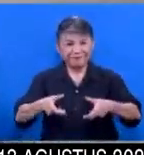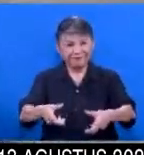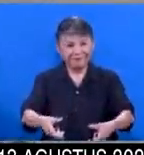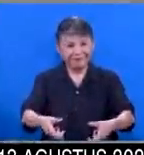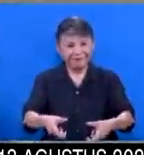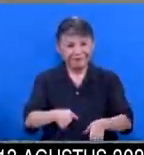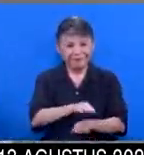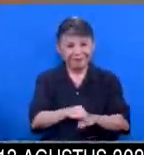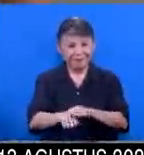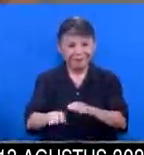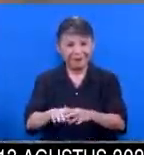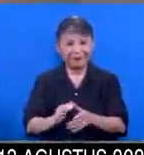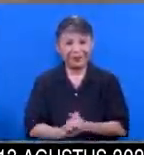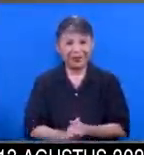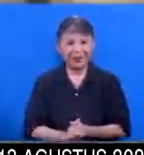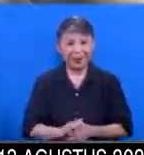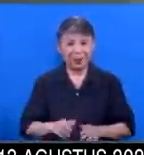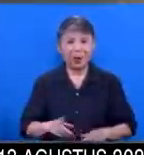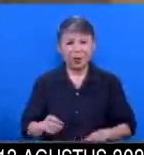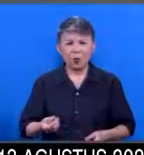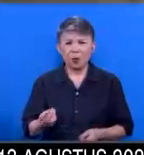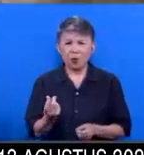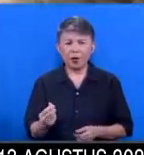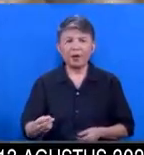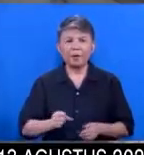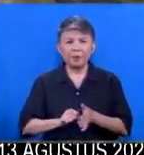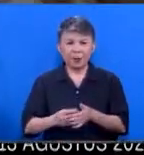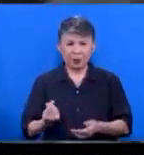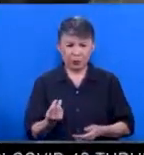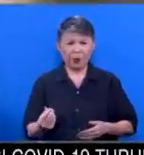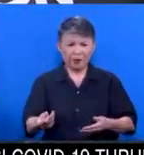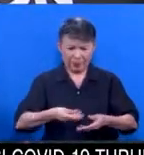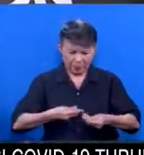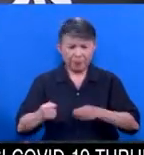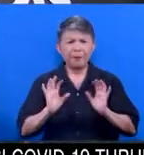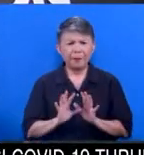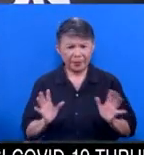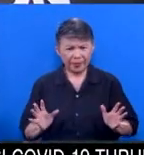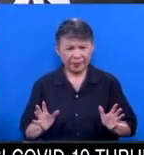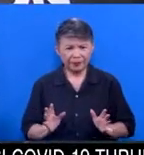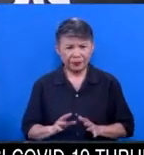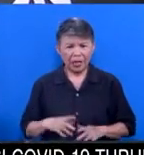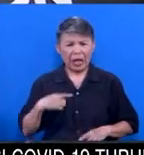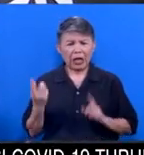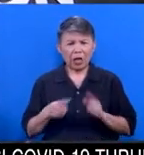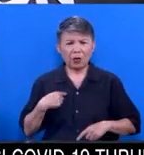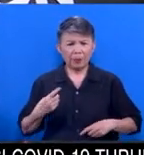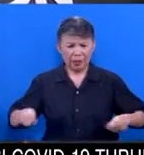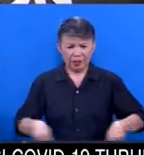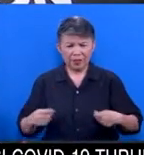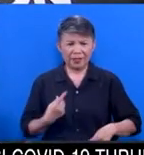na makin kesini donasinya makin banyak terus kita juga berpikir kalau nyiapin sendiri Teh ternyata